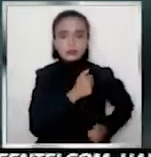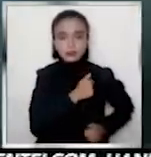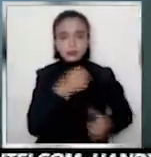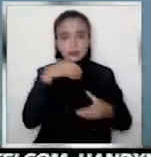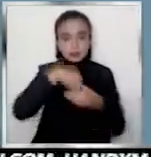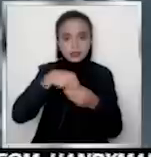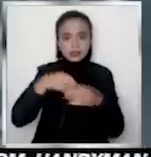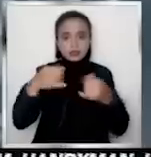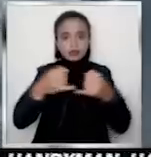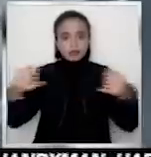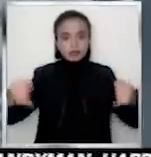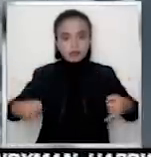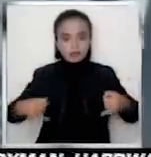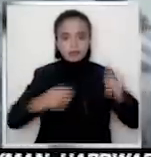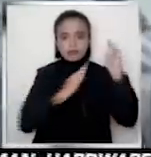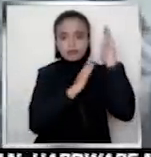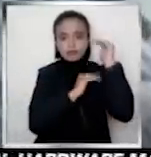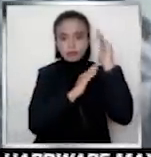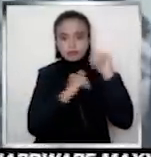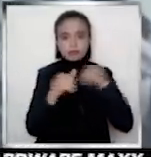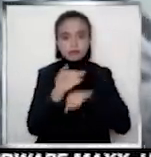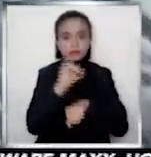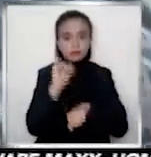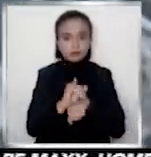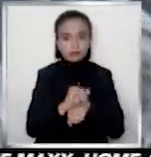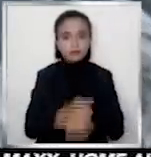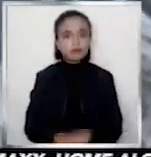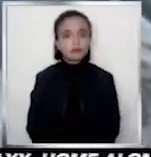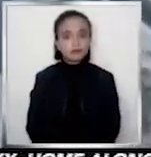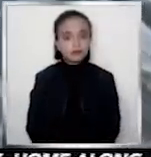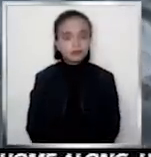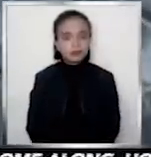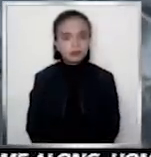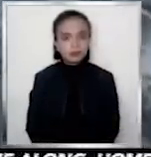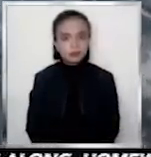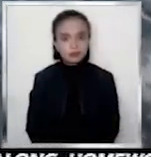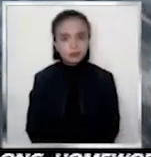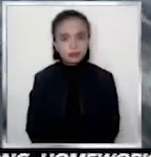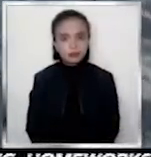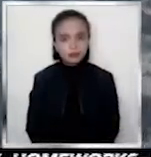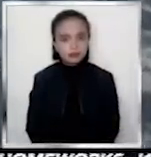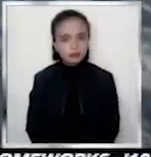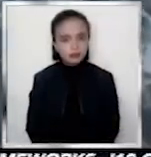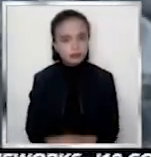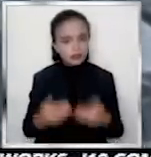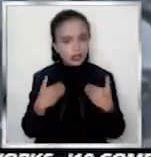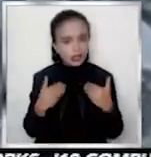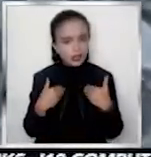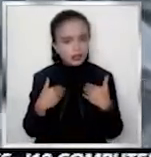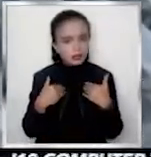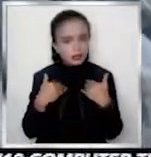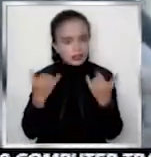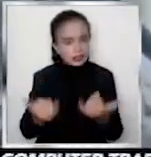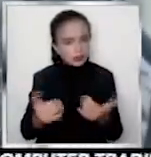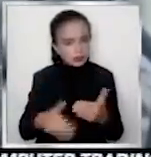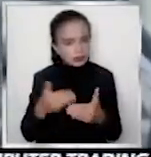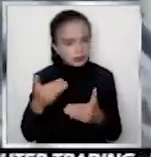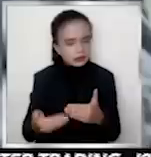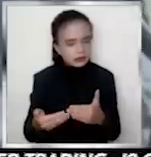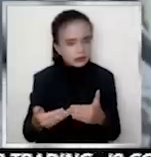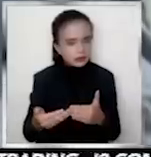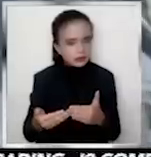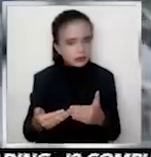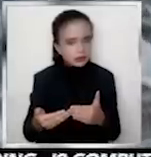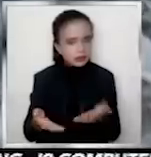ng Pag-asa. We have already publicized the presence of this Chinese government vessels and